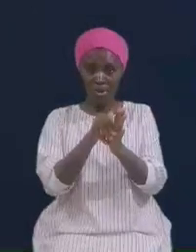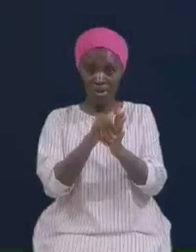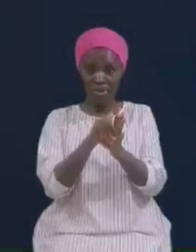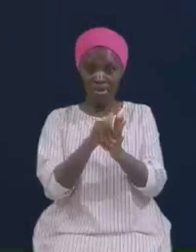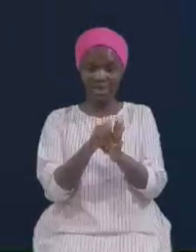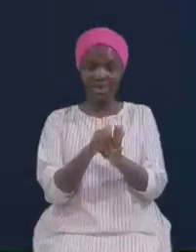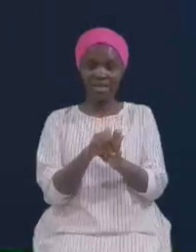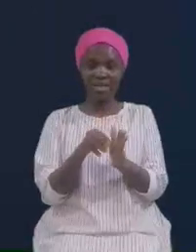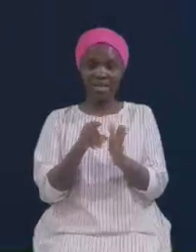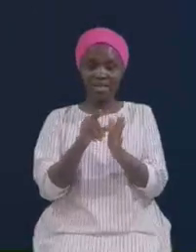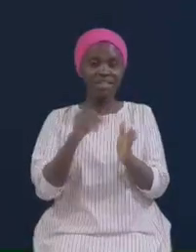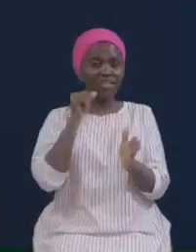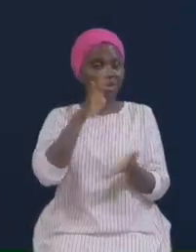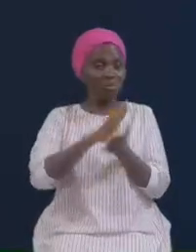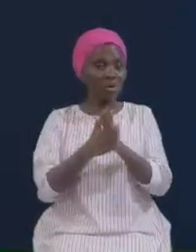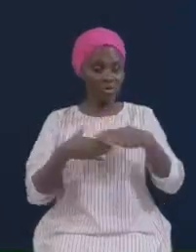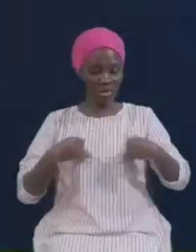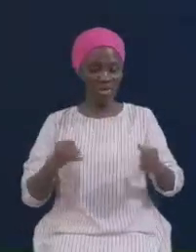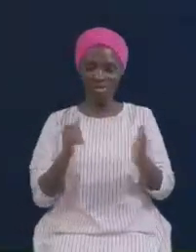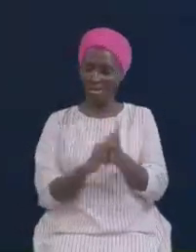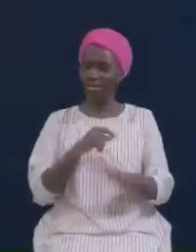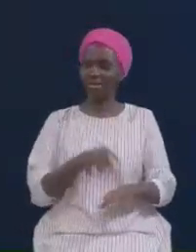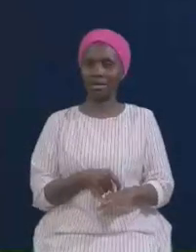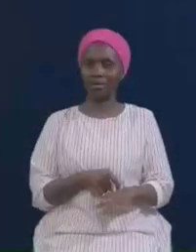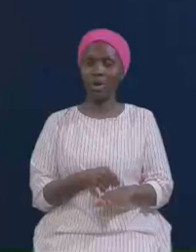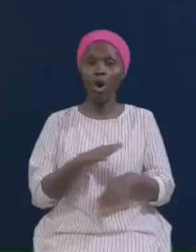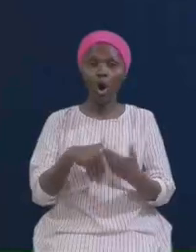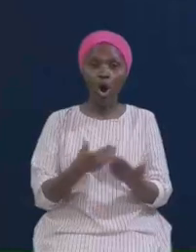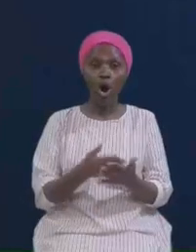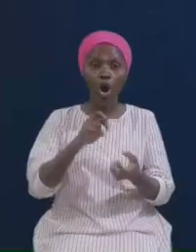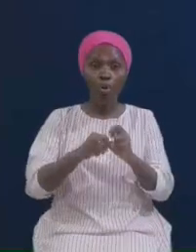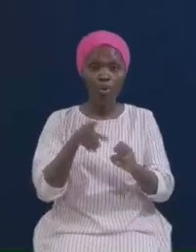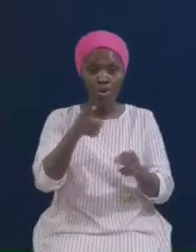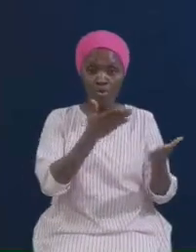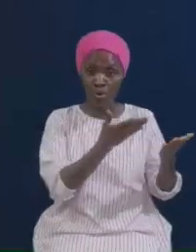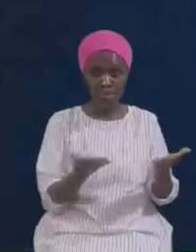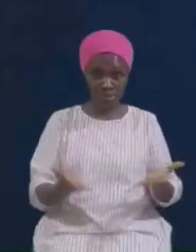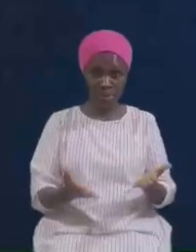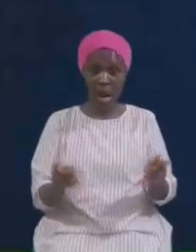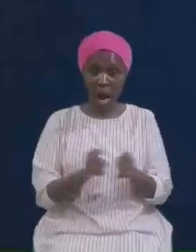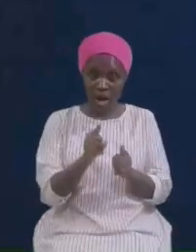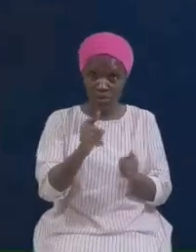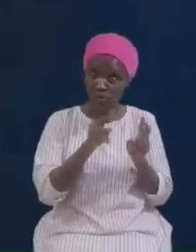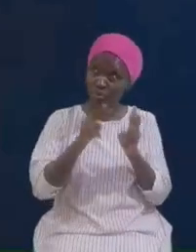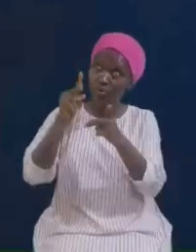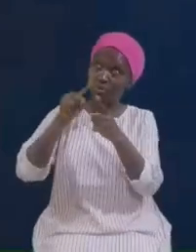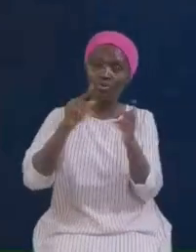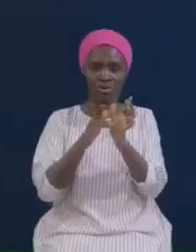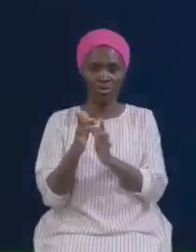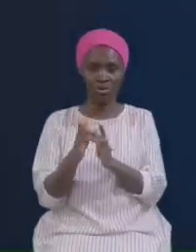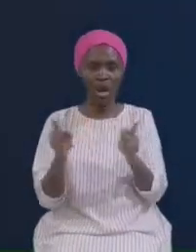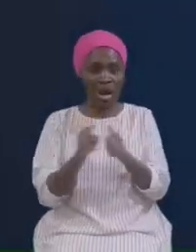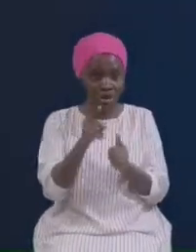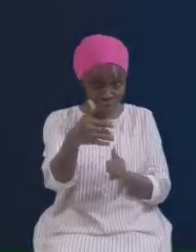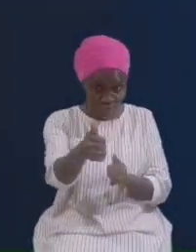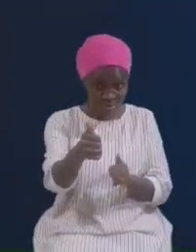guérie en ce moment. Et tous les problèmes que tu as menés ici, comme tu lèves les regards vers Jésus, comme tu annonces ta